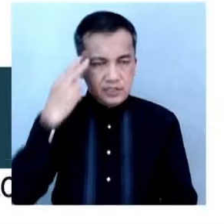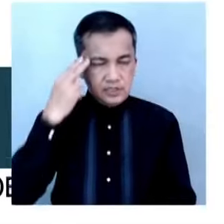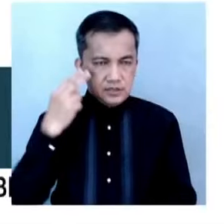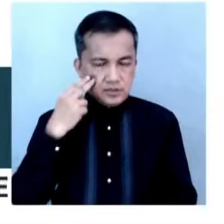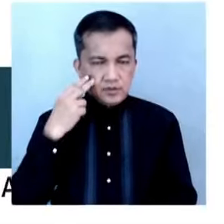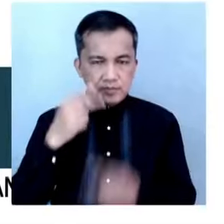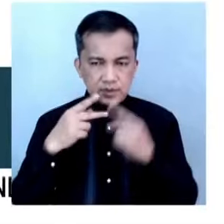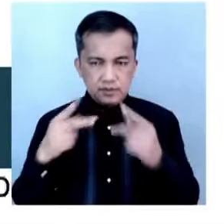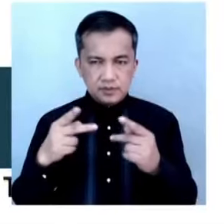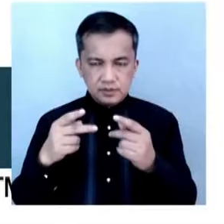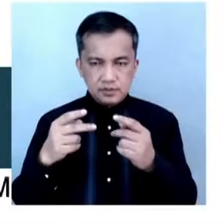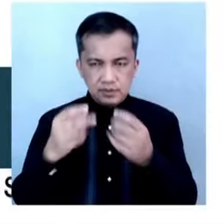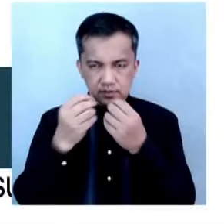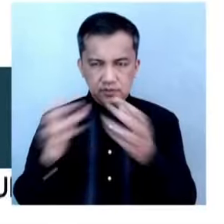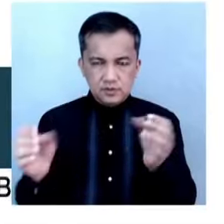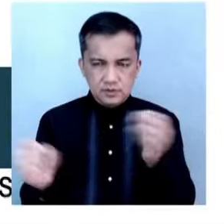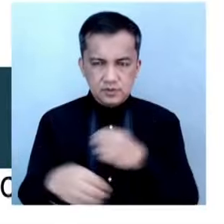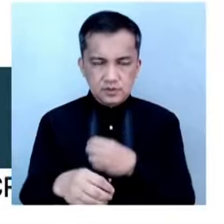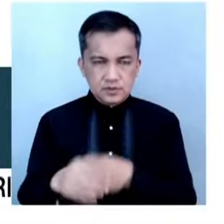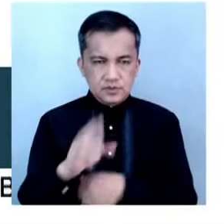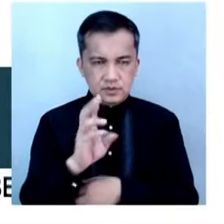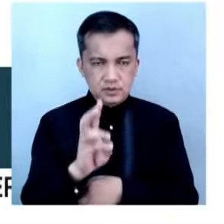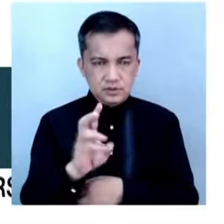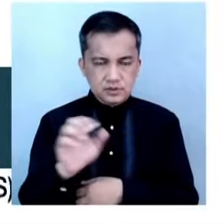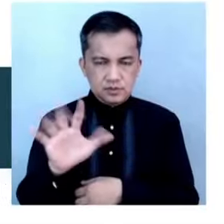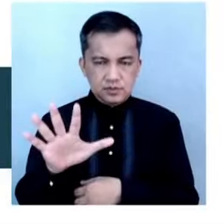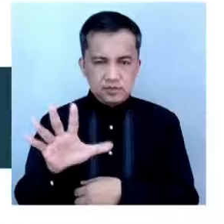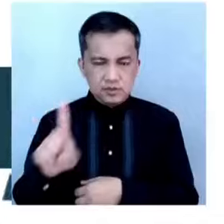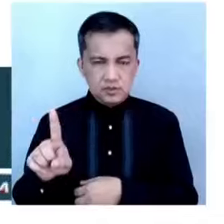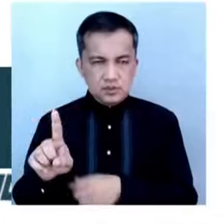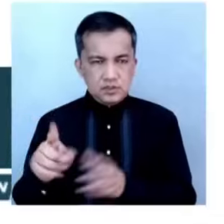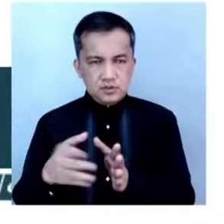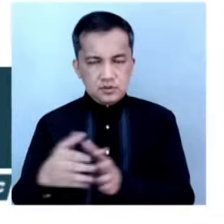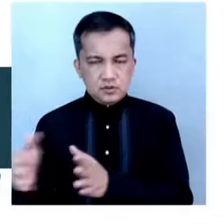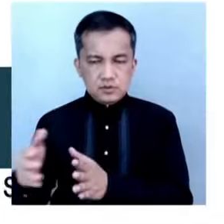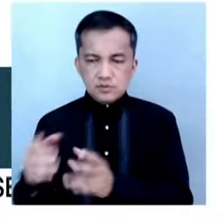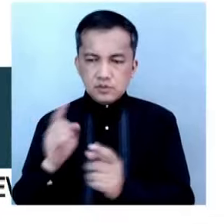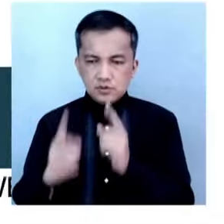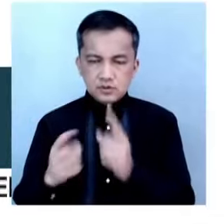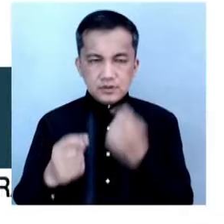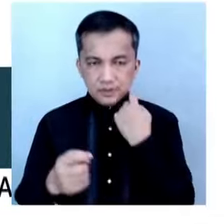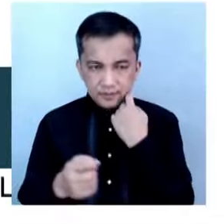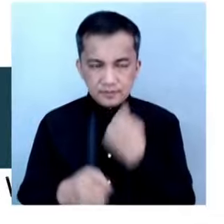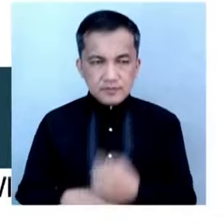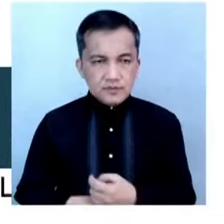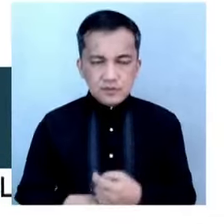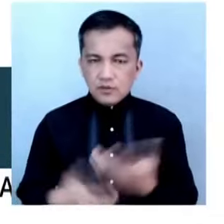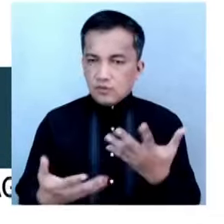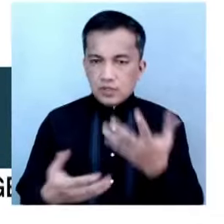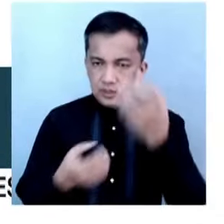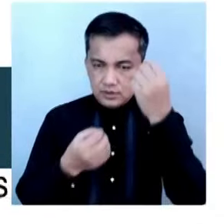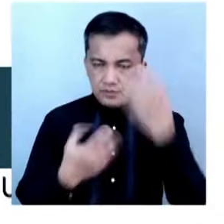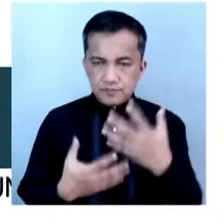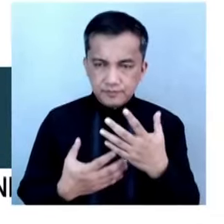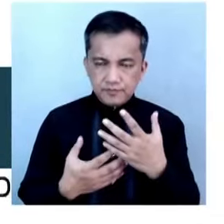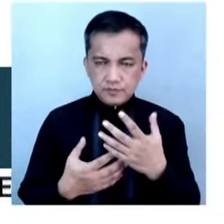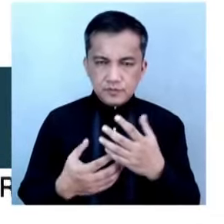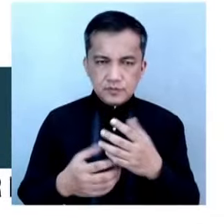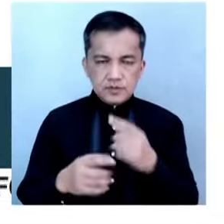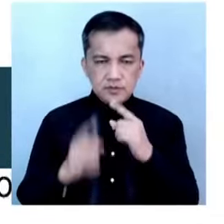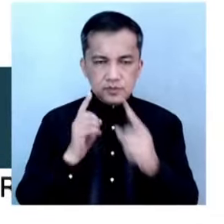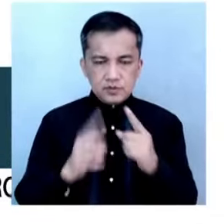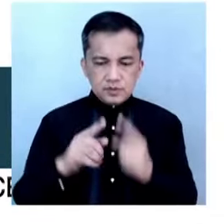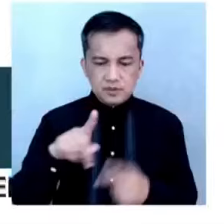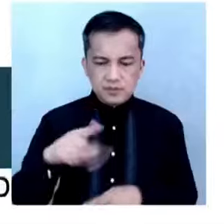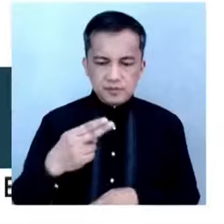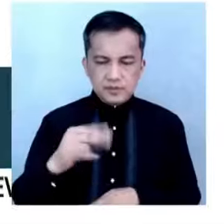Office, mula 6:51 hanggat nung nag-usap po kami a couple of minutes ago, wala daw pong pakikipag-ugnayan ang FIVOX sa